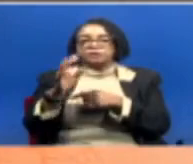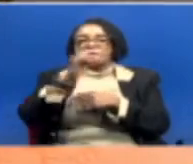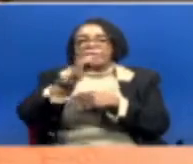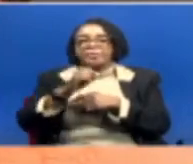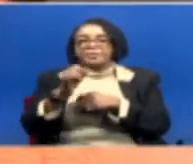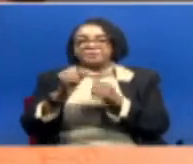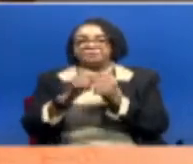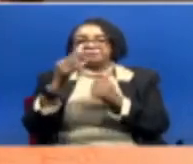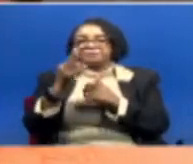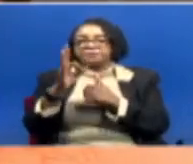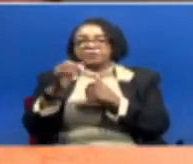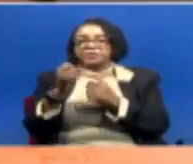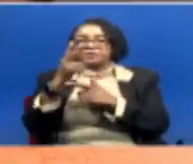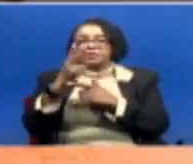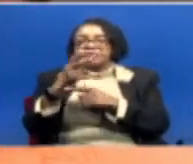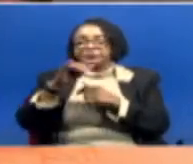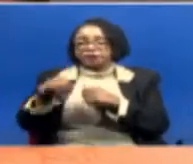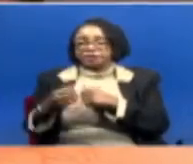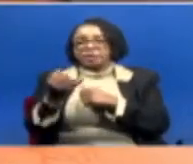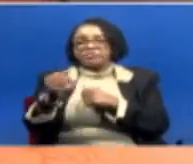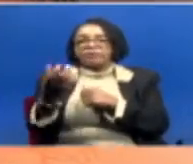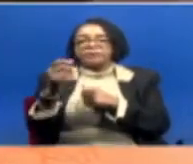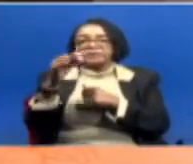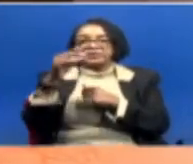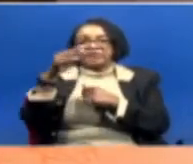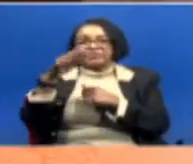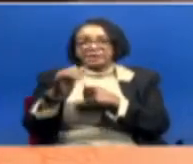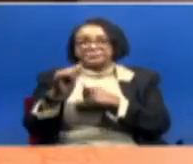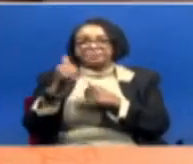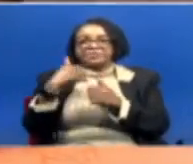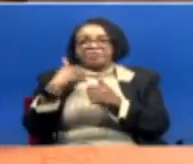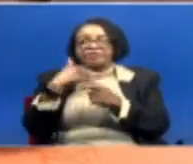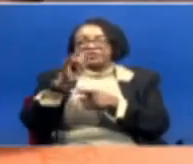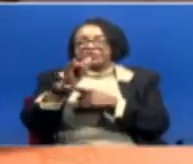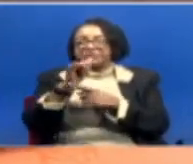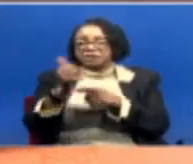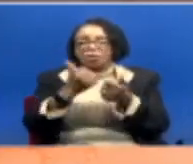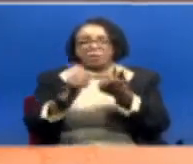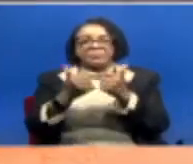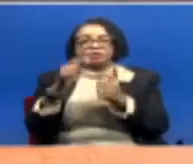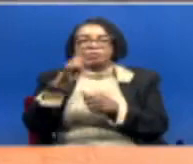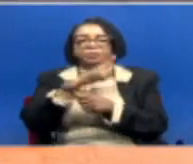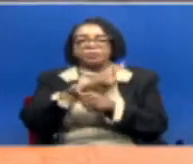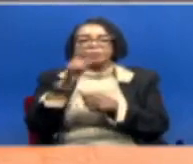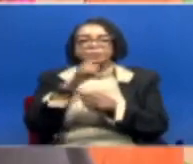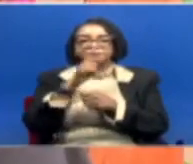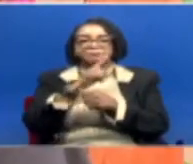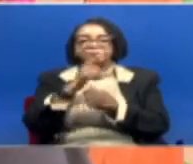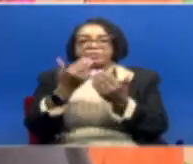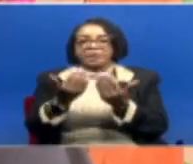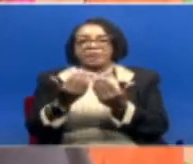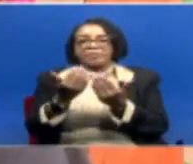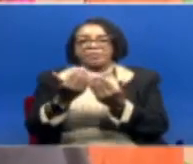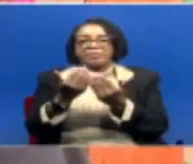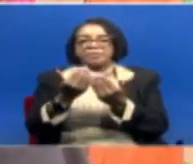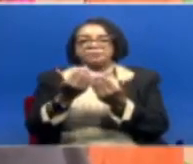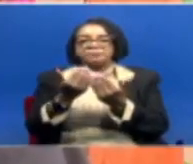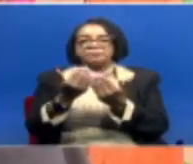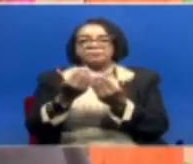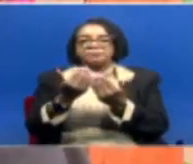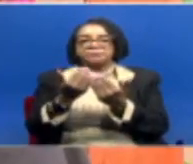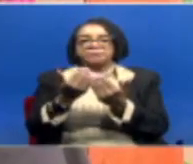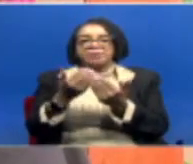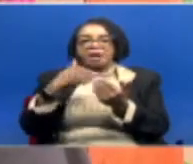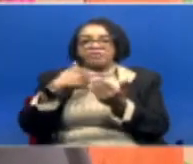kutoka shule ya sekondari junior ya St. Xavier alikabiliwa na ushindani mkali na kuibuka kidedea. 4x4 na average 1 minute